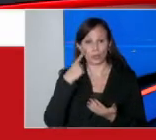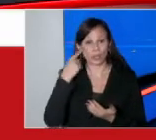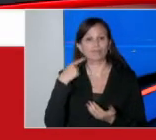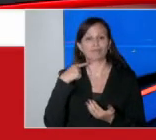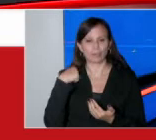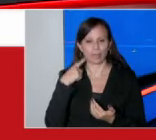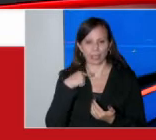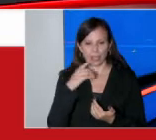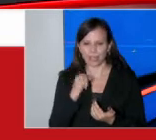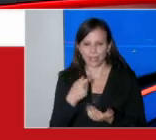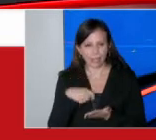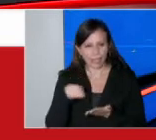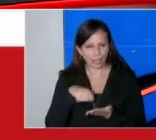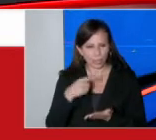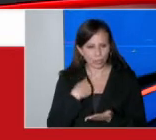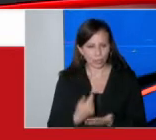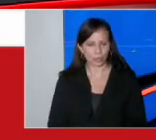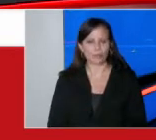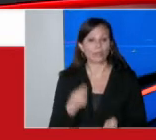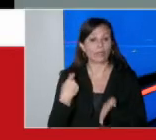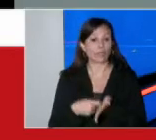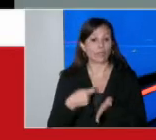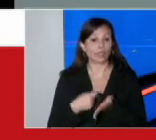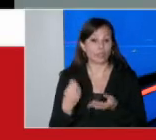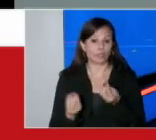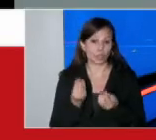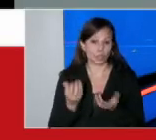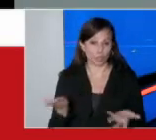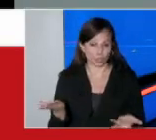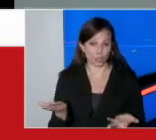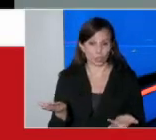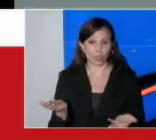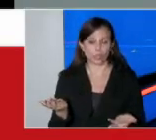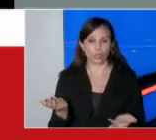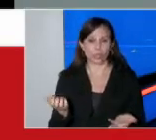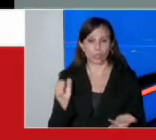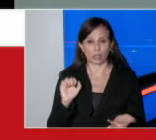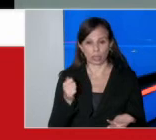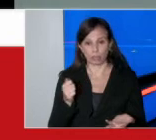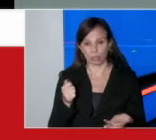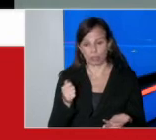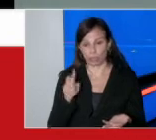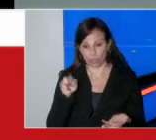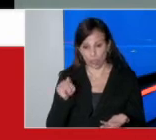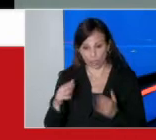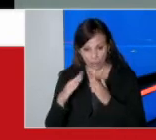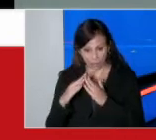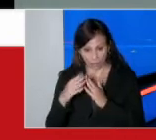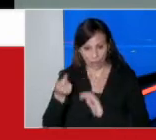אז בבקשה, תקני אותי. התשלום הוא עבור השימוש. אם אתה סוחר דירה, אתה משלם שכר דירה. אם